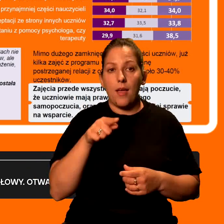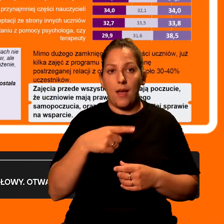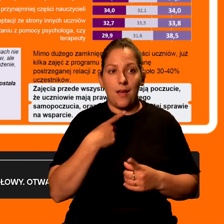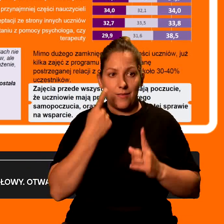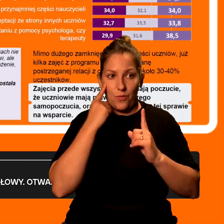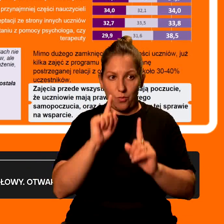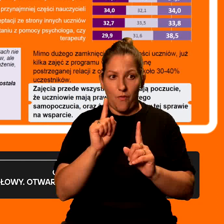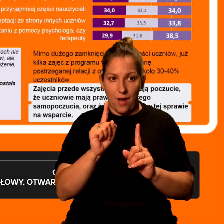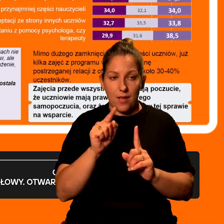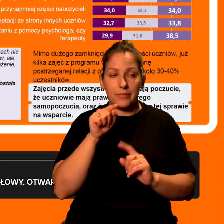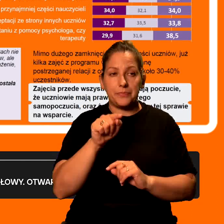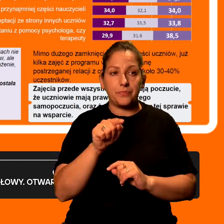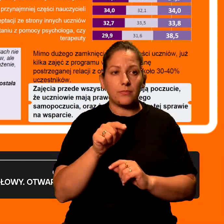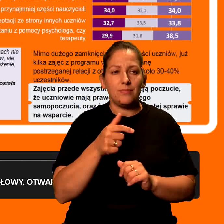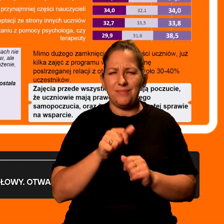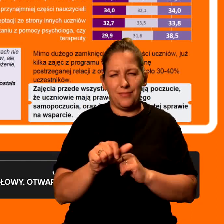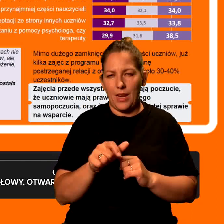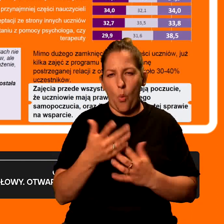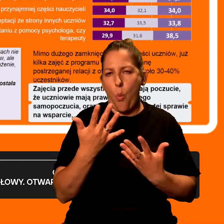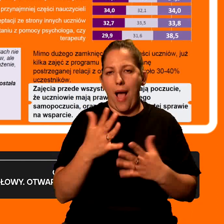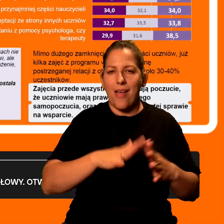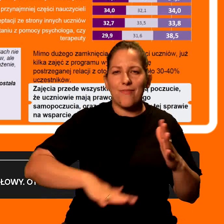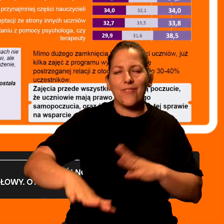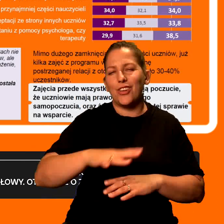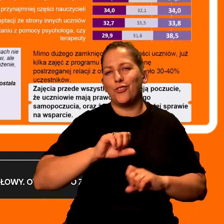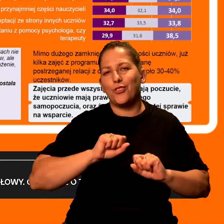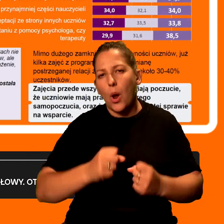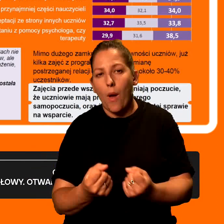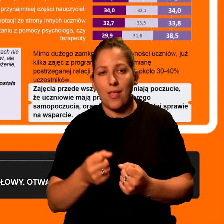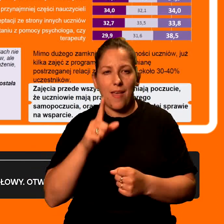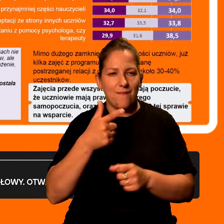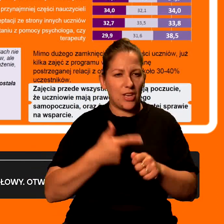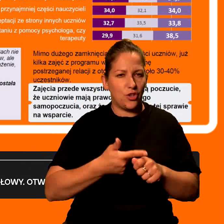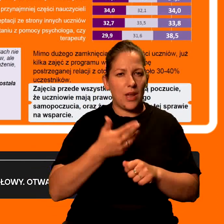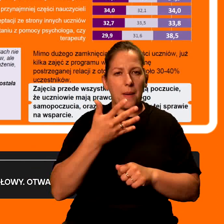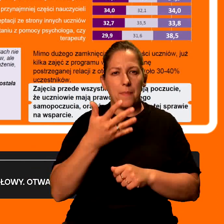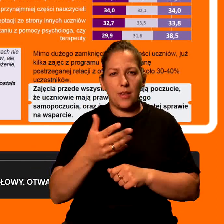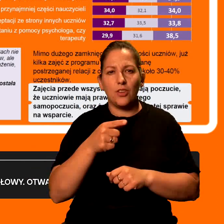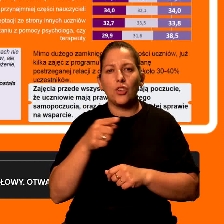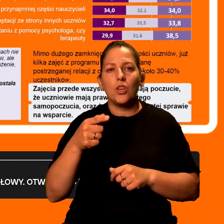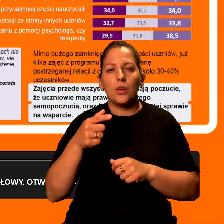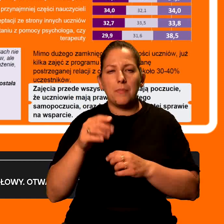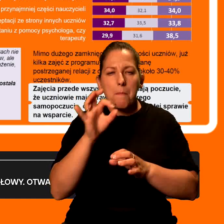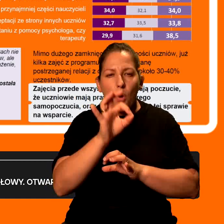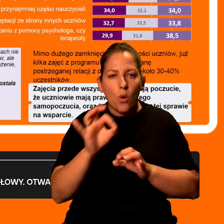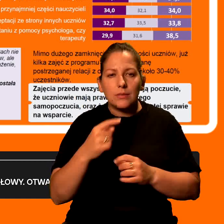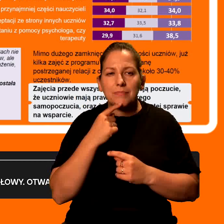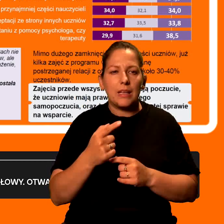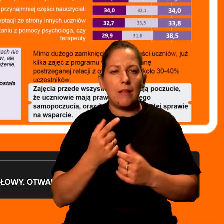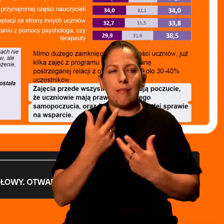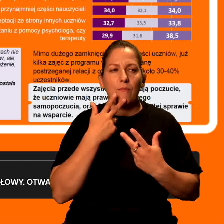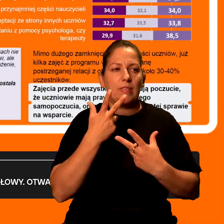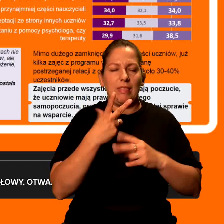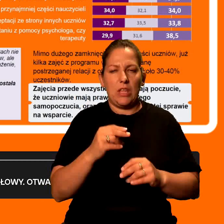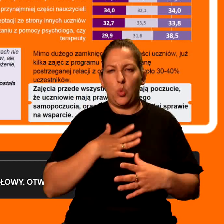zwrócić uwagę, że to nie jest łatwy teren do działania, bo jednak 25 aż do 38 tam na dole procent powiedziało, że nie.